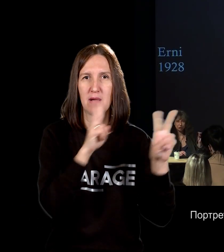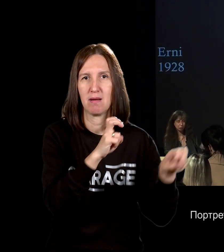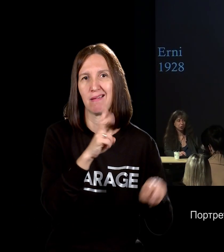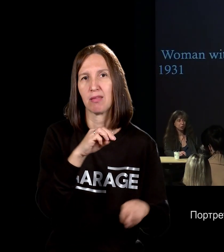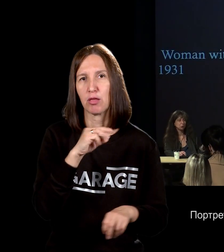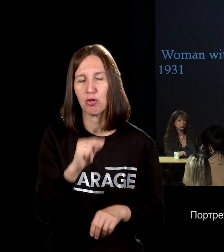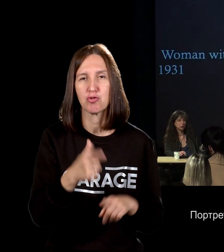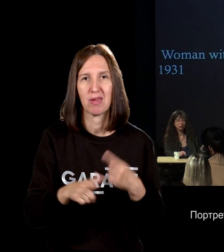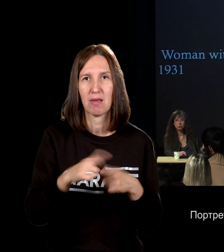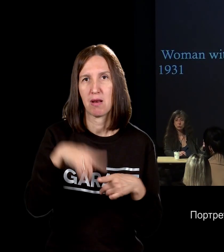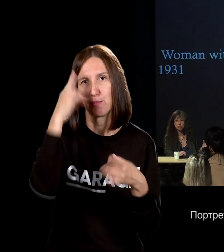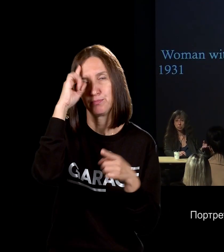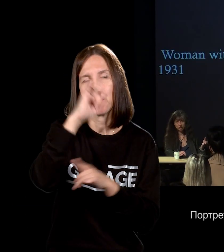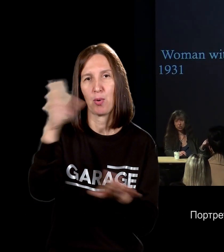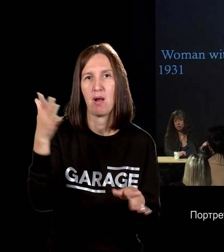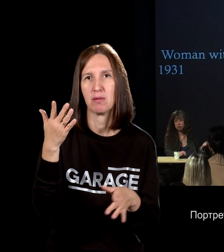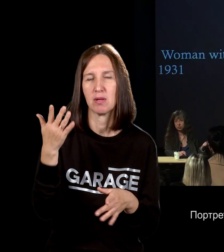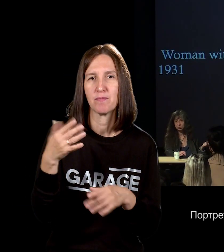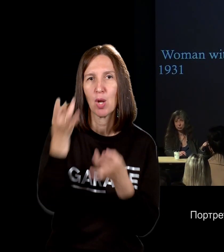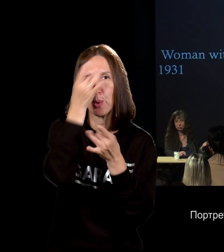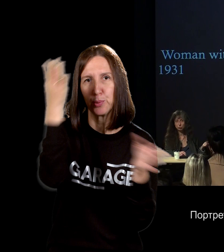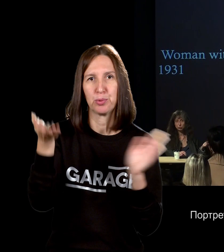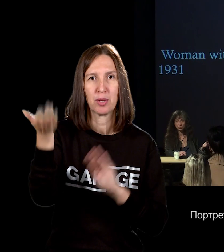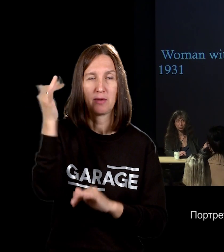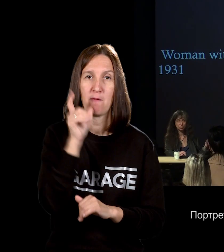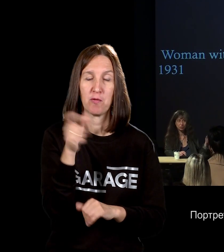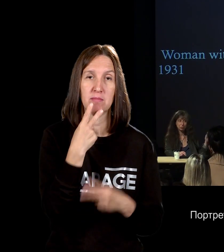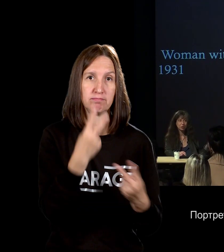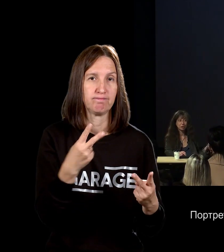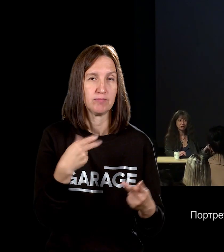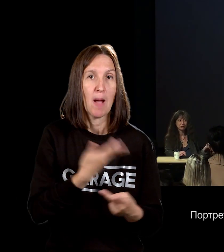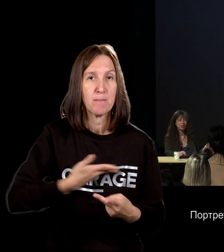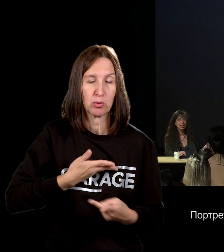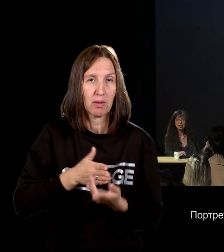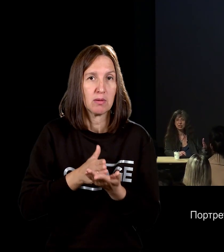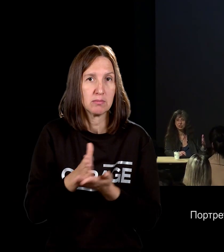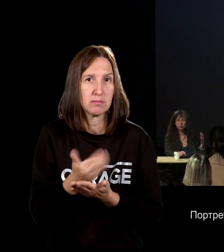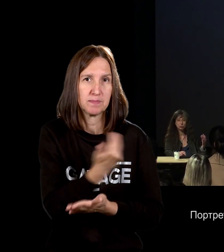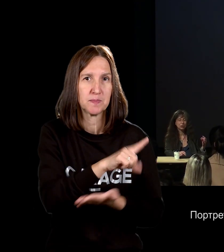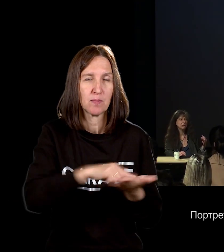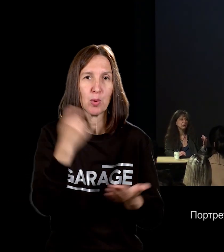которые абсолютно отчетливо стилизованы под Кранаха, да, под Мемлинга.